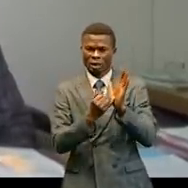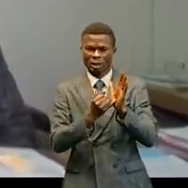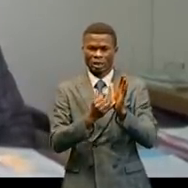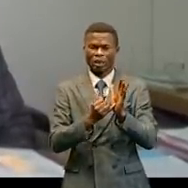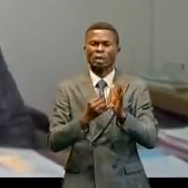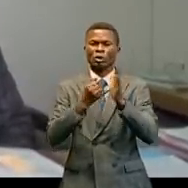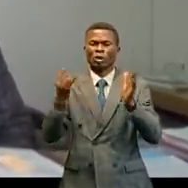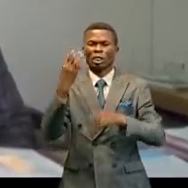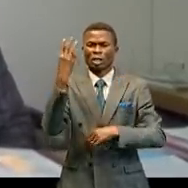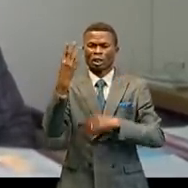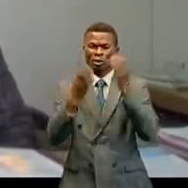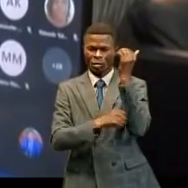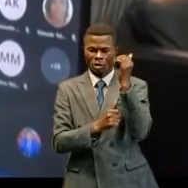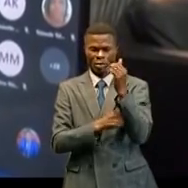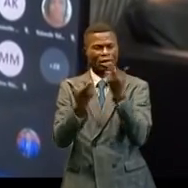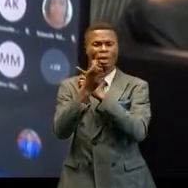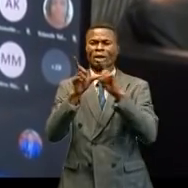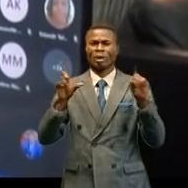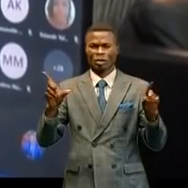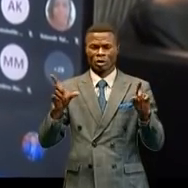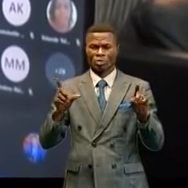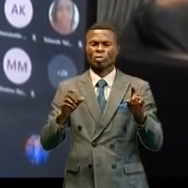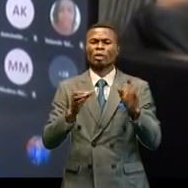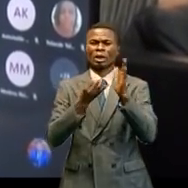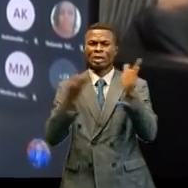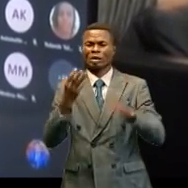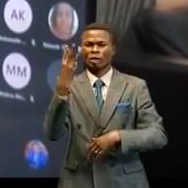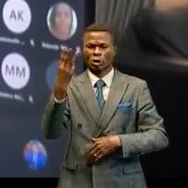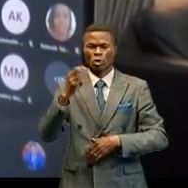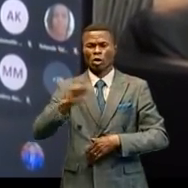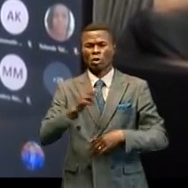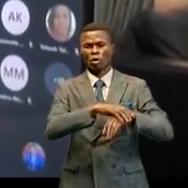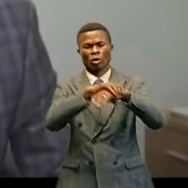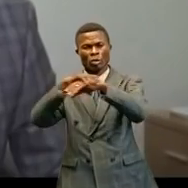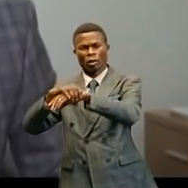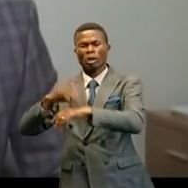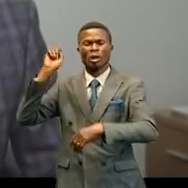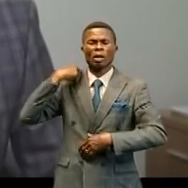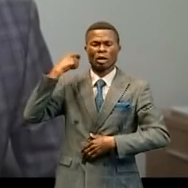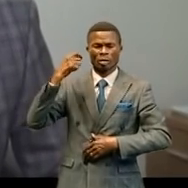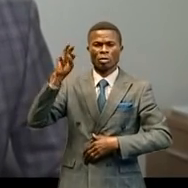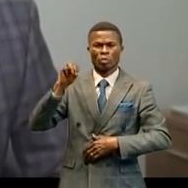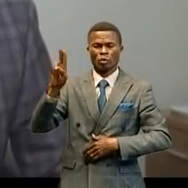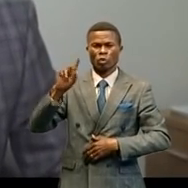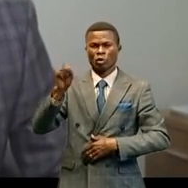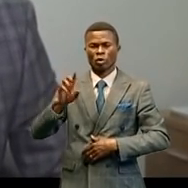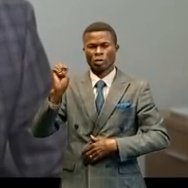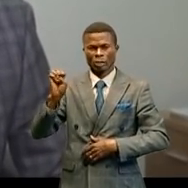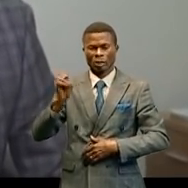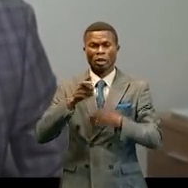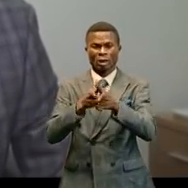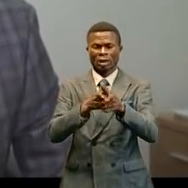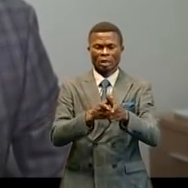139 personnes ont été relâchées et 73 autres ont été transférées à la prison des Mounzenze. Des armes